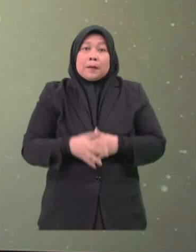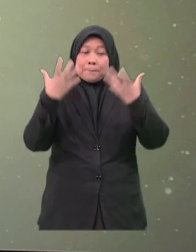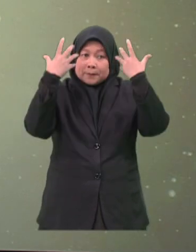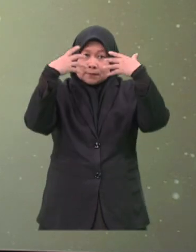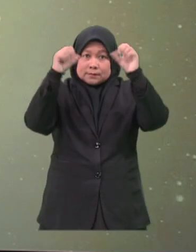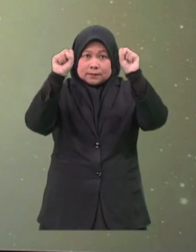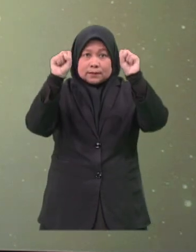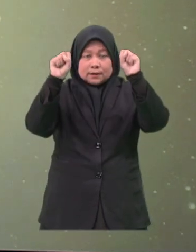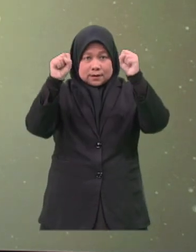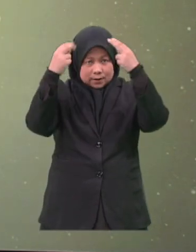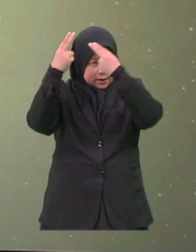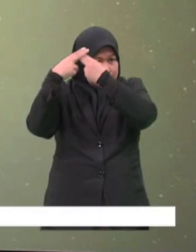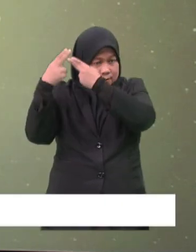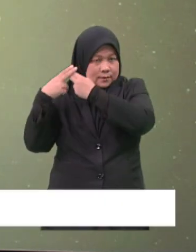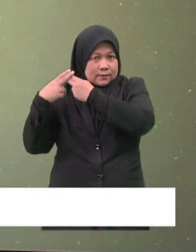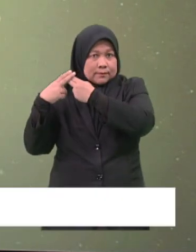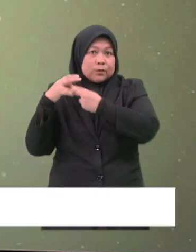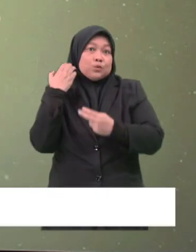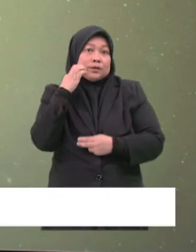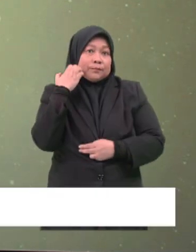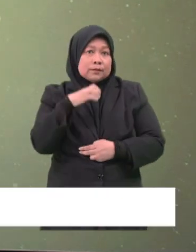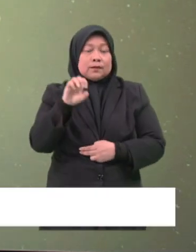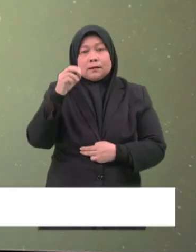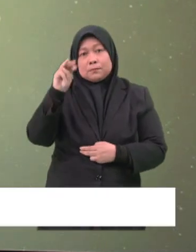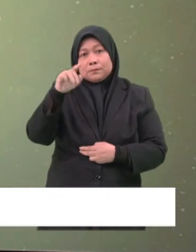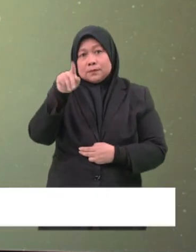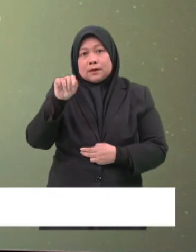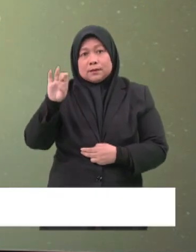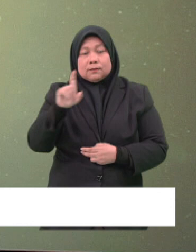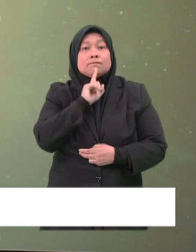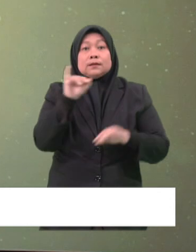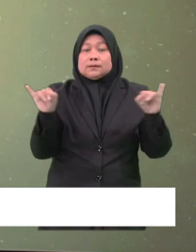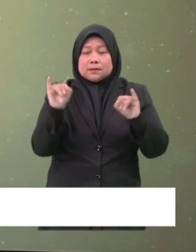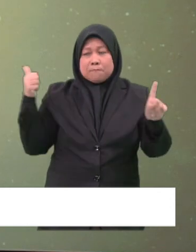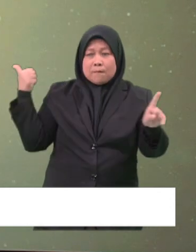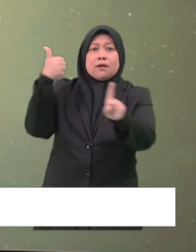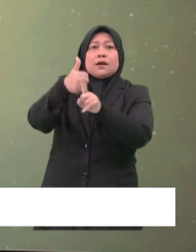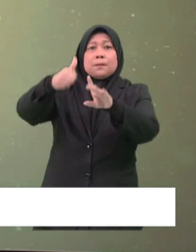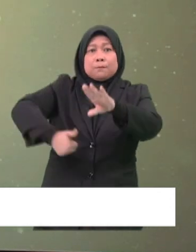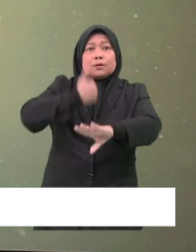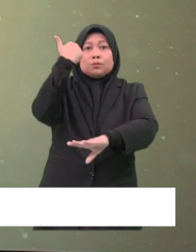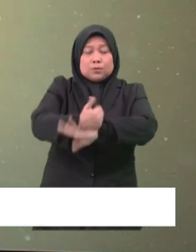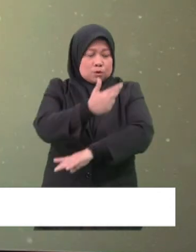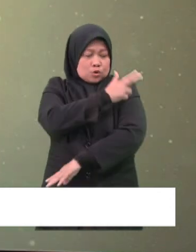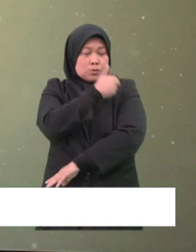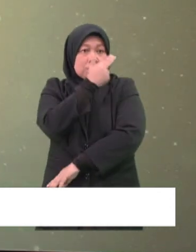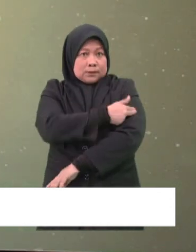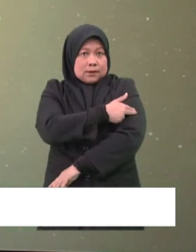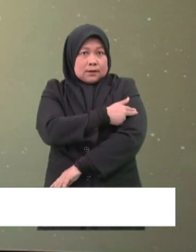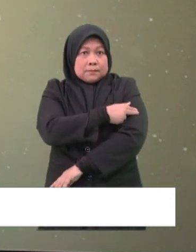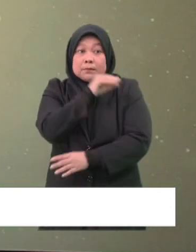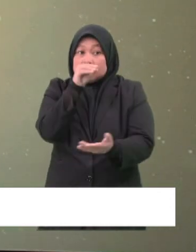presiden Emir harab bersatu UAE Sikh Mohamad Syed al-nahyan pada isnin mengarahkan penubuhan Hospital Medan di